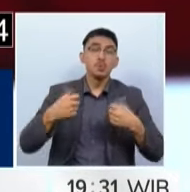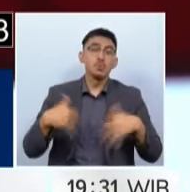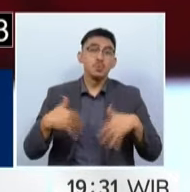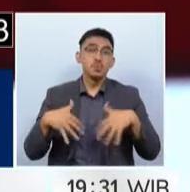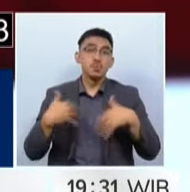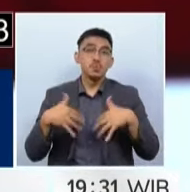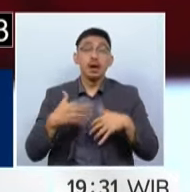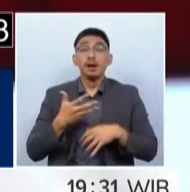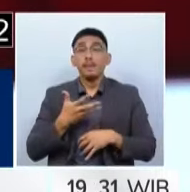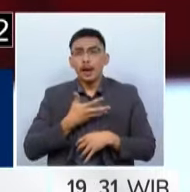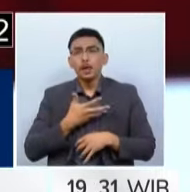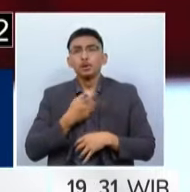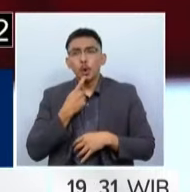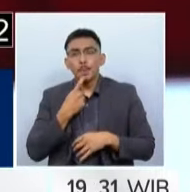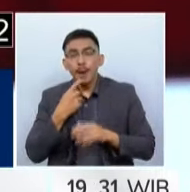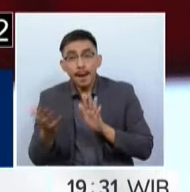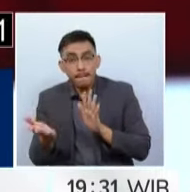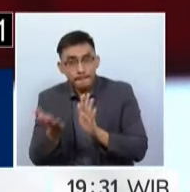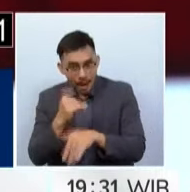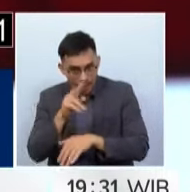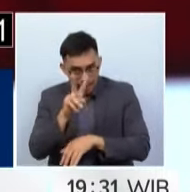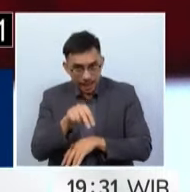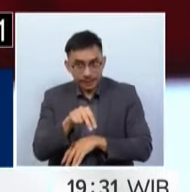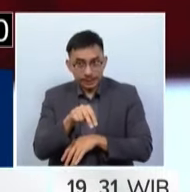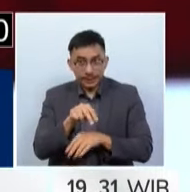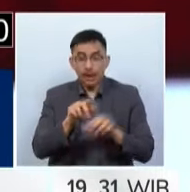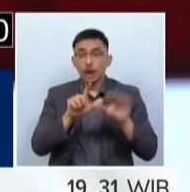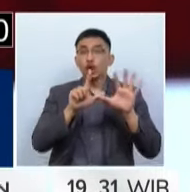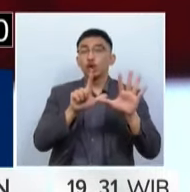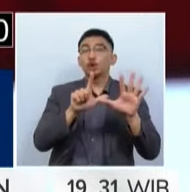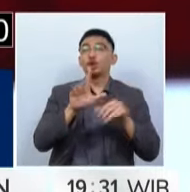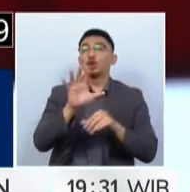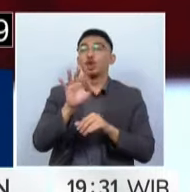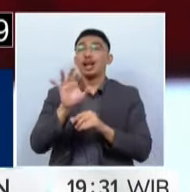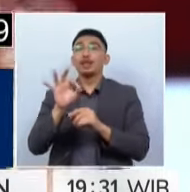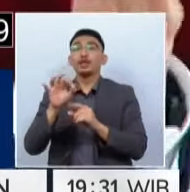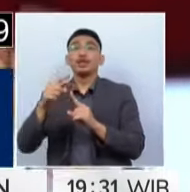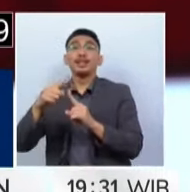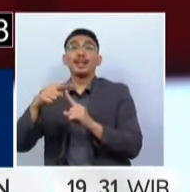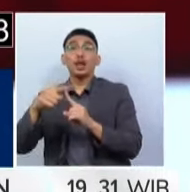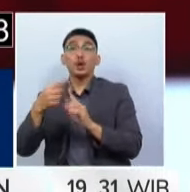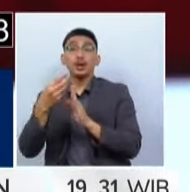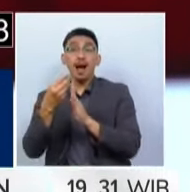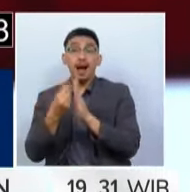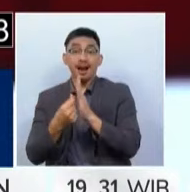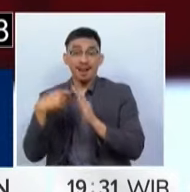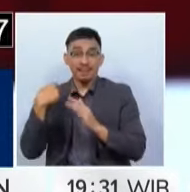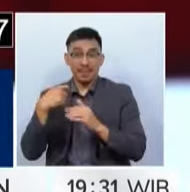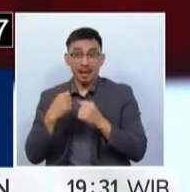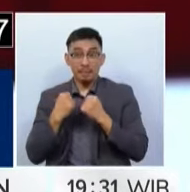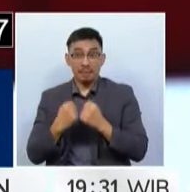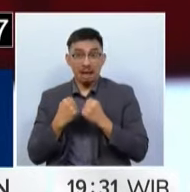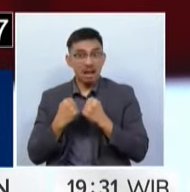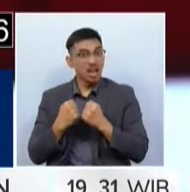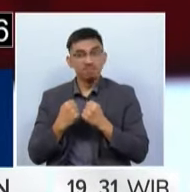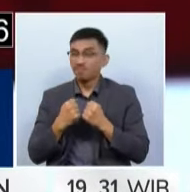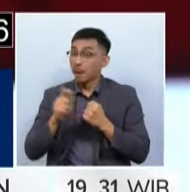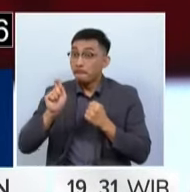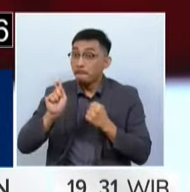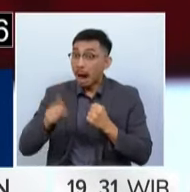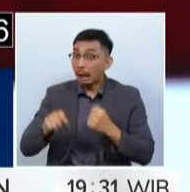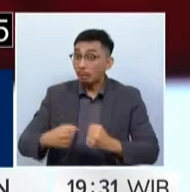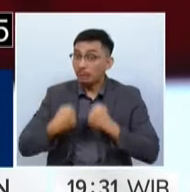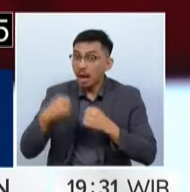700 triliun anggaran Kementerian Pertahanan tidak bisa mempertahankan itu justru digunakan untuk membeli